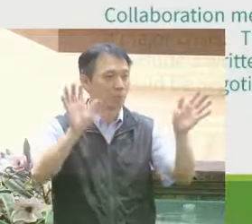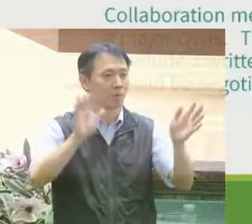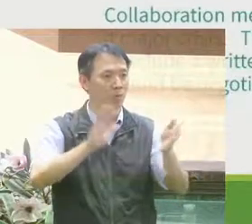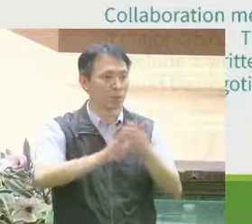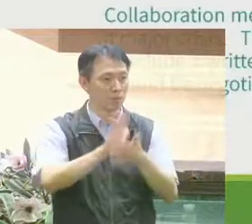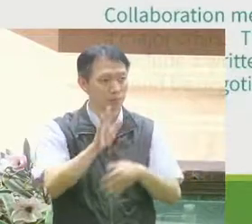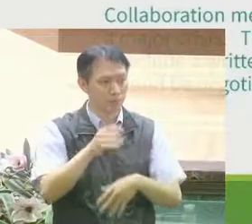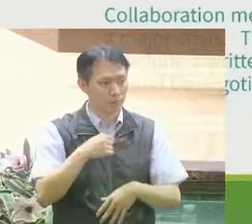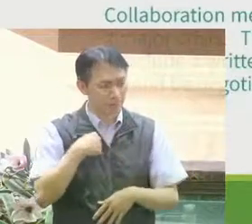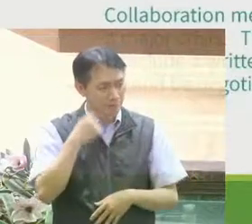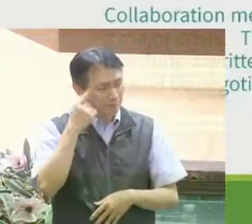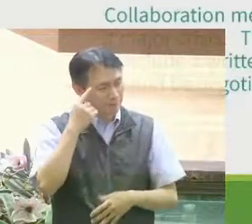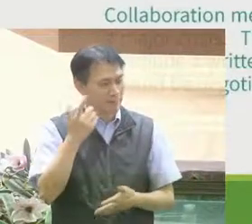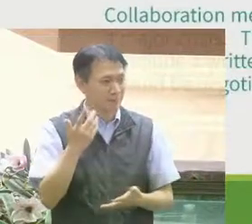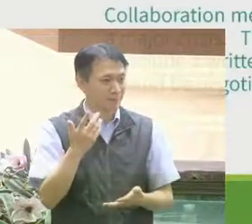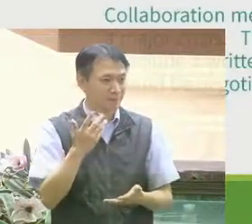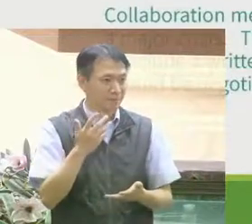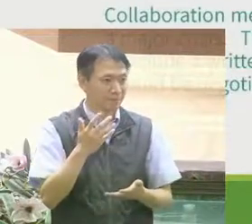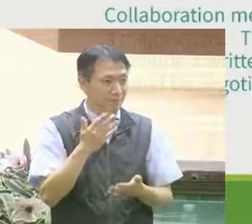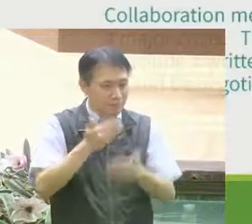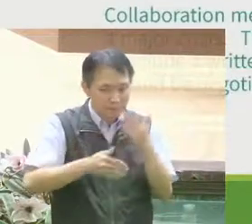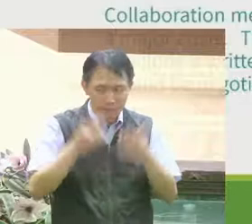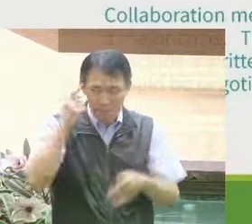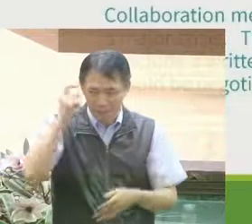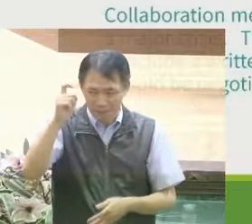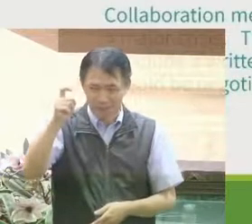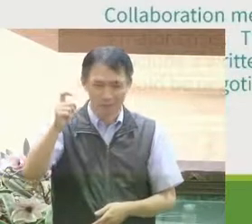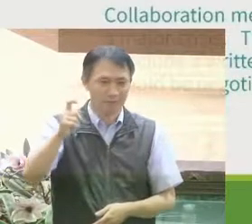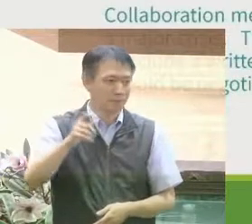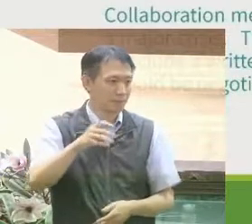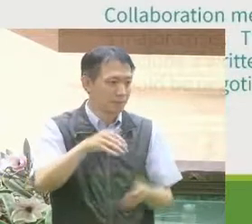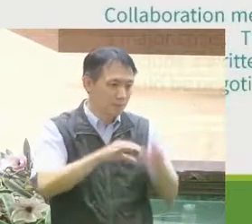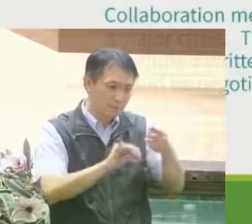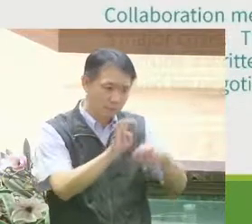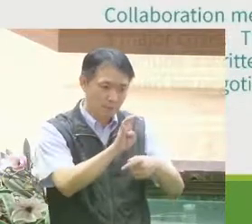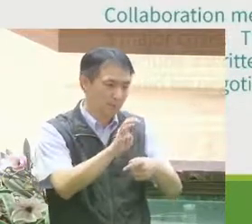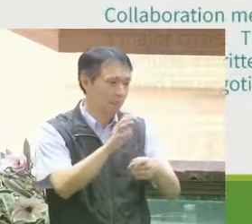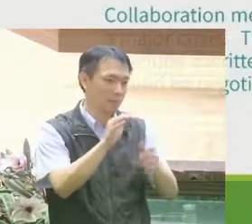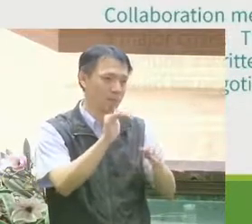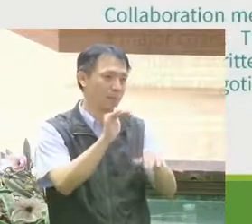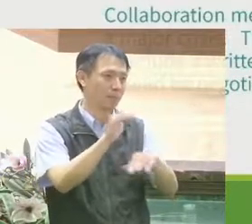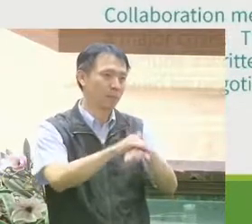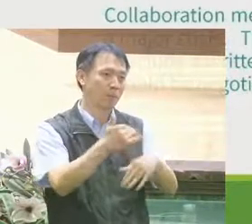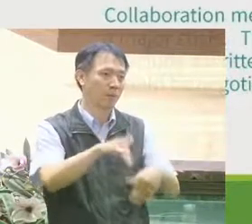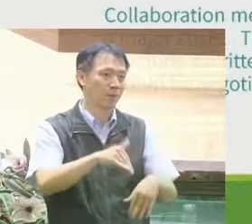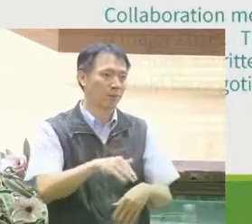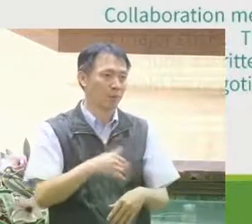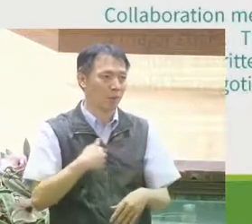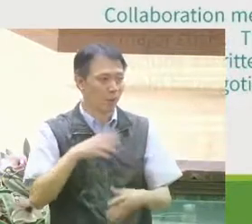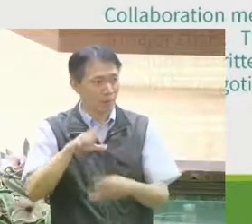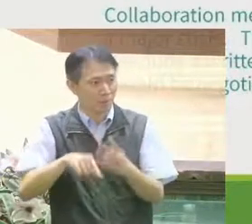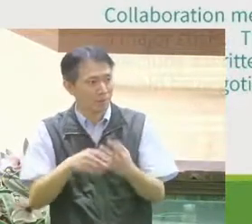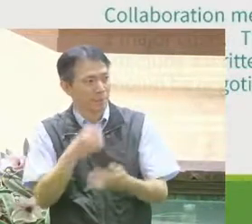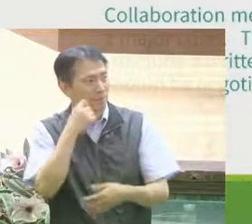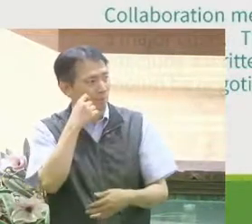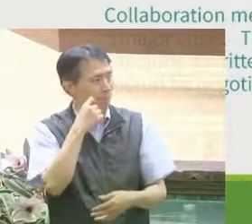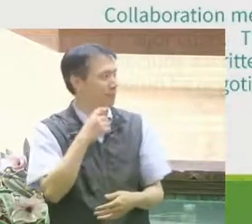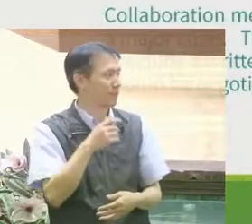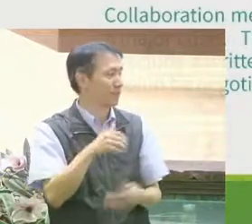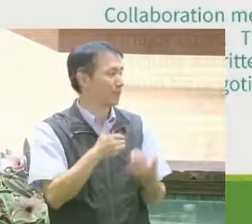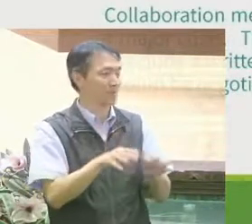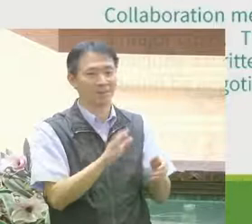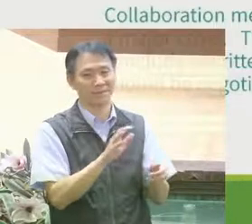论文只有10天，但是还有40%没有完成，所以呢，如果有事要忙就不要跳大坑